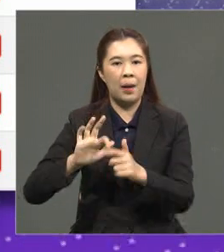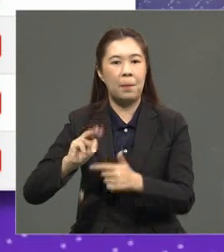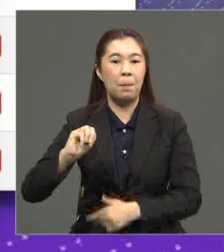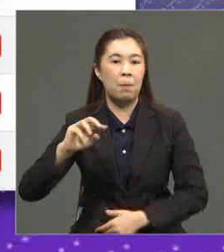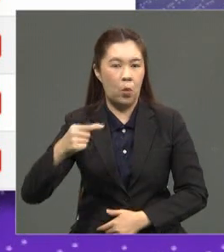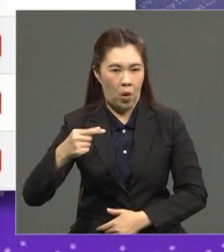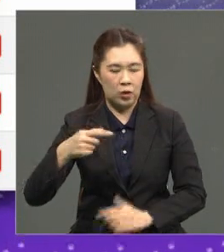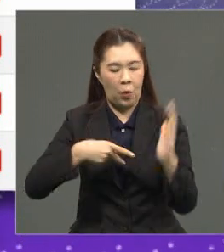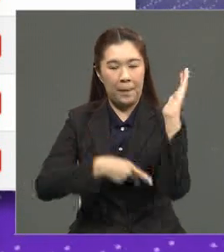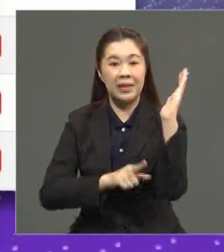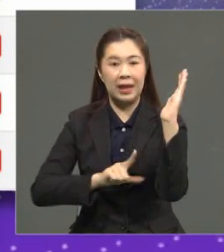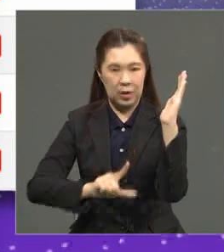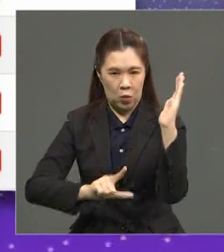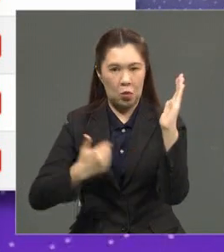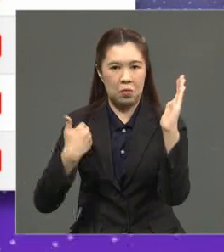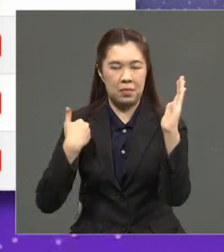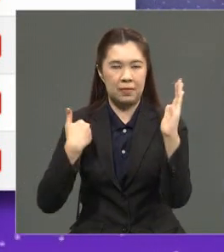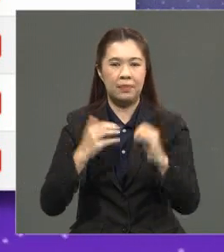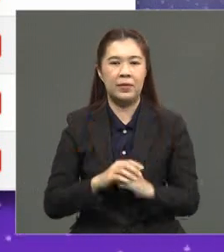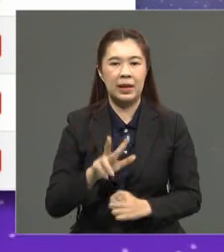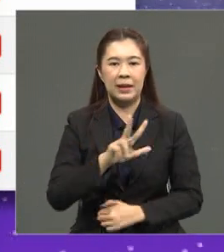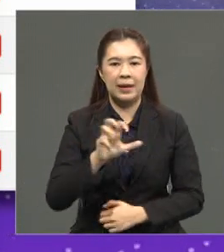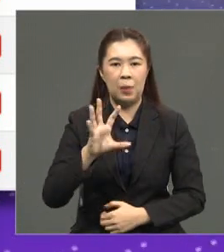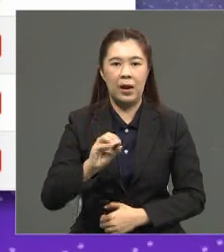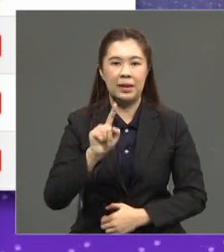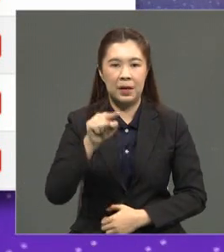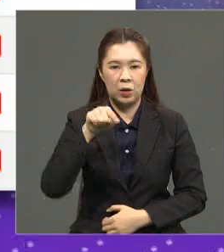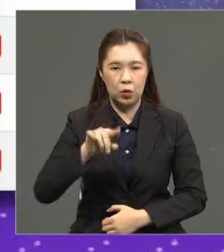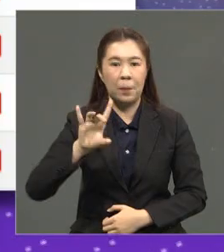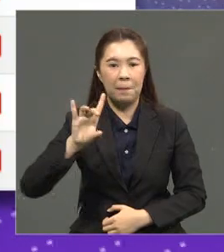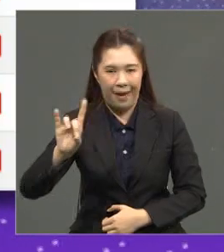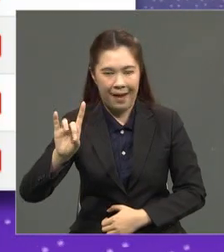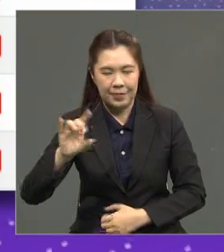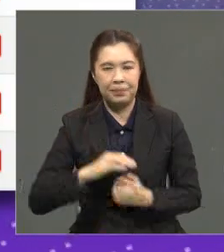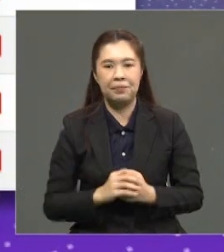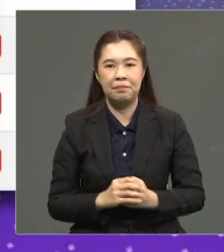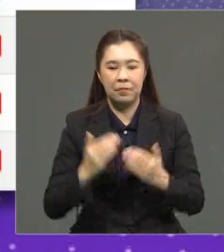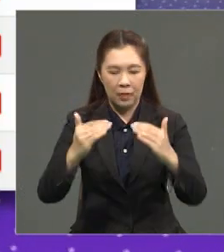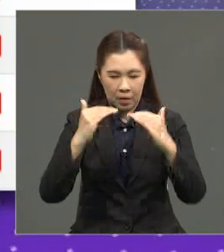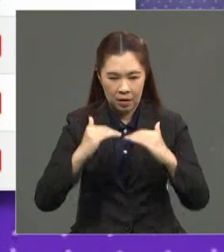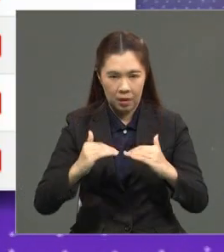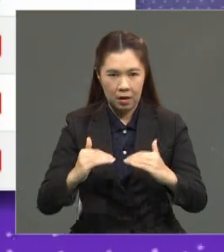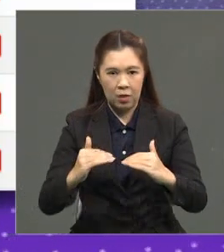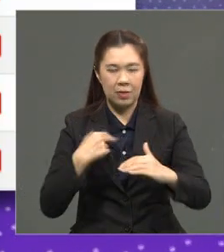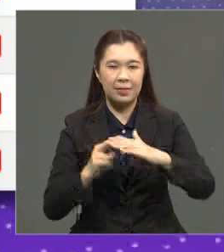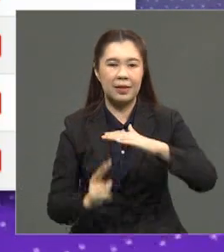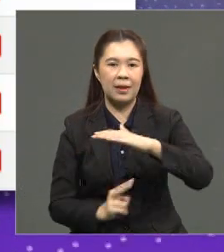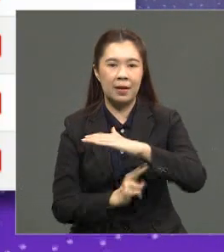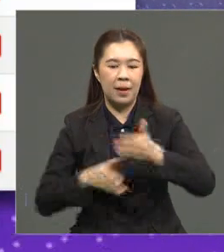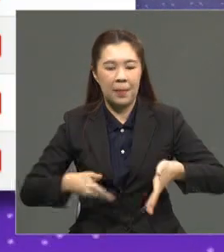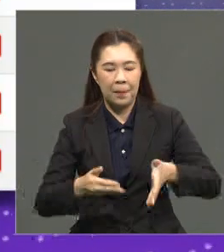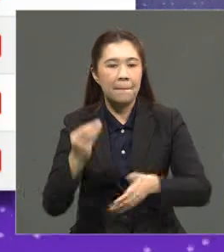พัทลุงนะครับมีปริมาณถึง3518มลมรองลงมาคือที่สถานีสะพานค่ำคลองบ้าน